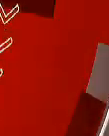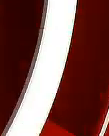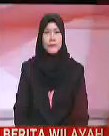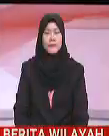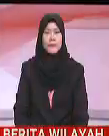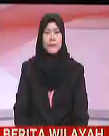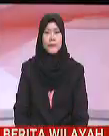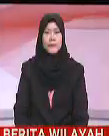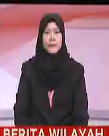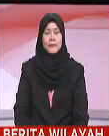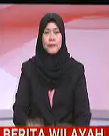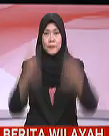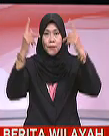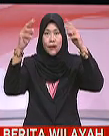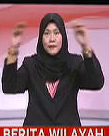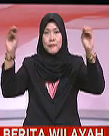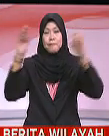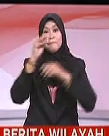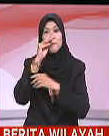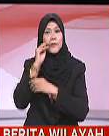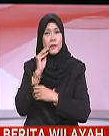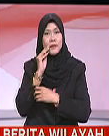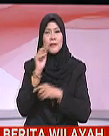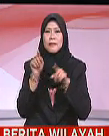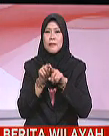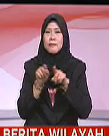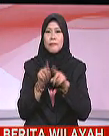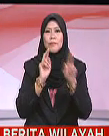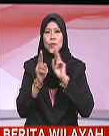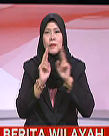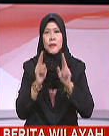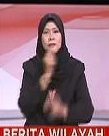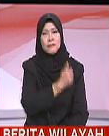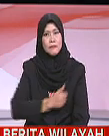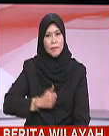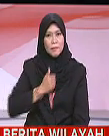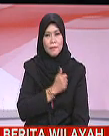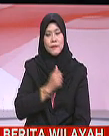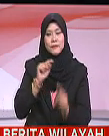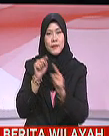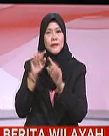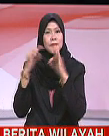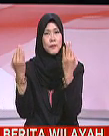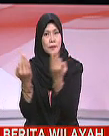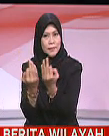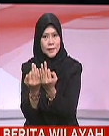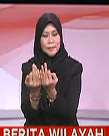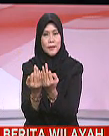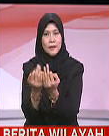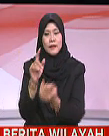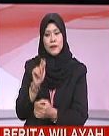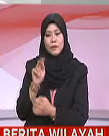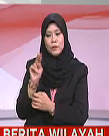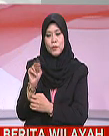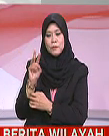Hai Perdana menteri Thailand Sri Muhyiddin Yassin turut melahirkan ucapan takziah kepada seluruh keluarga oleh Ilham tim